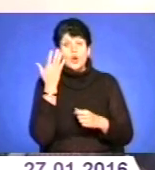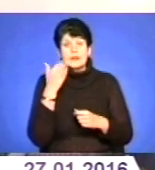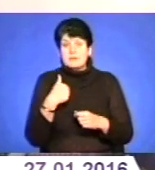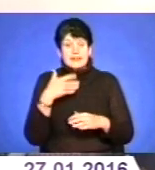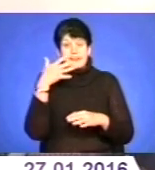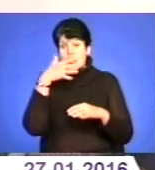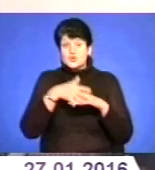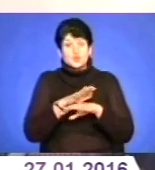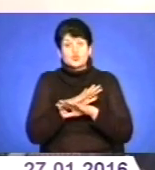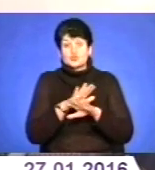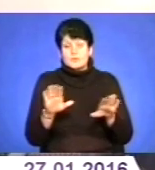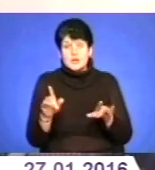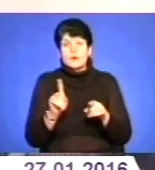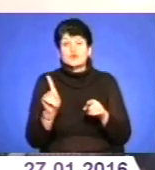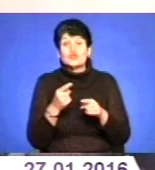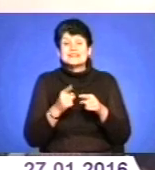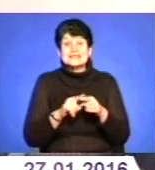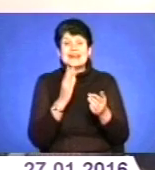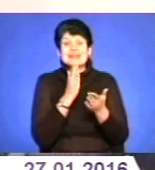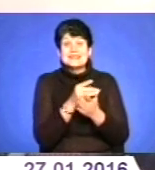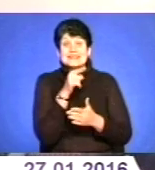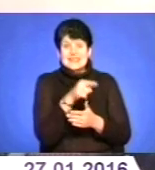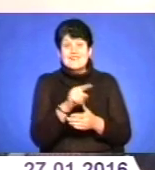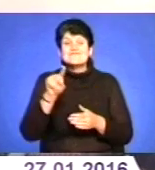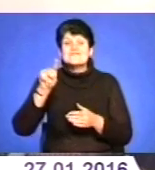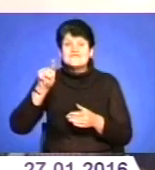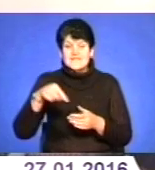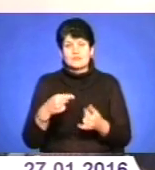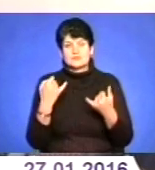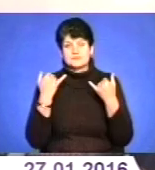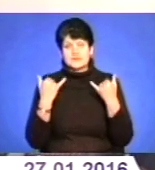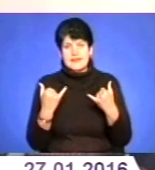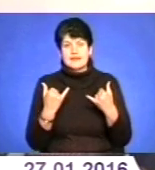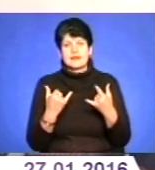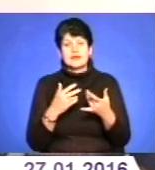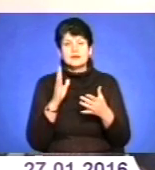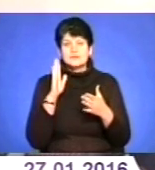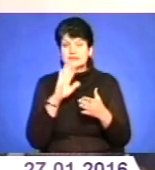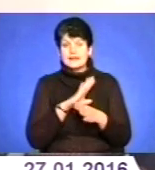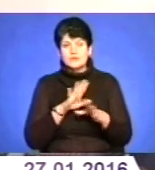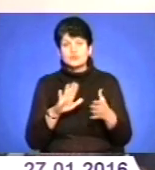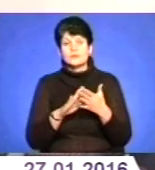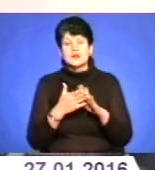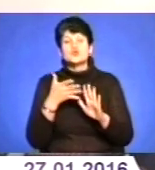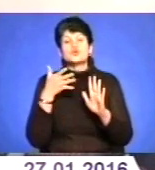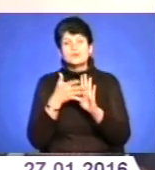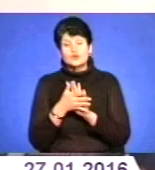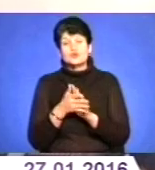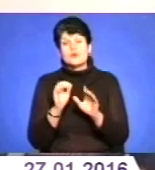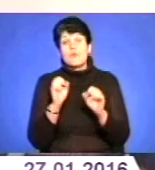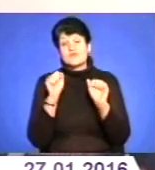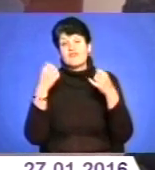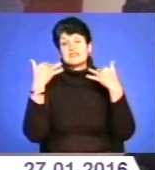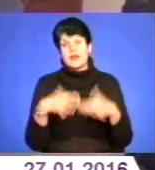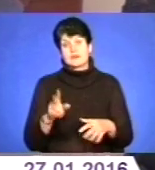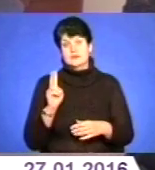зрозуміємо, що це є просто вимога часу і не підемо на ці компроміси. Зрозуміло, що ми можемо втратити